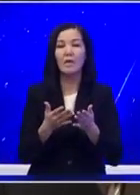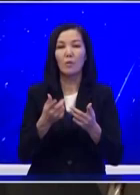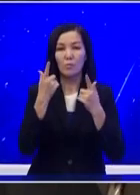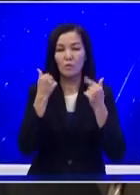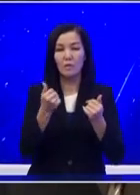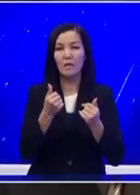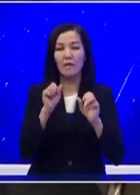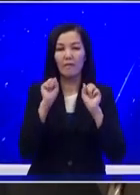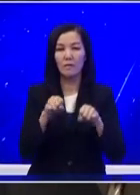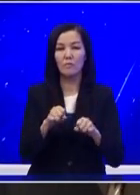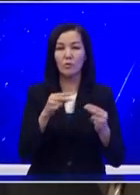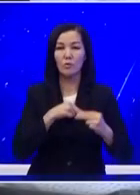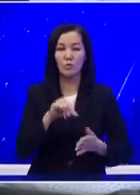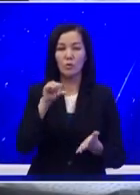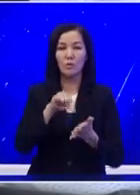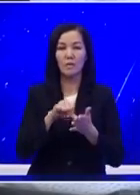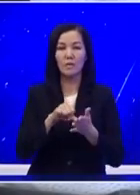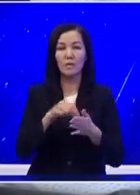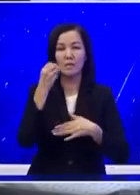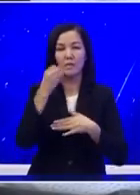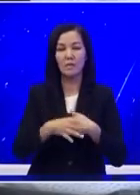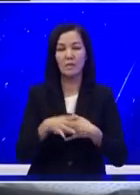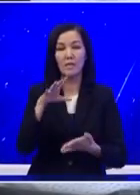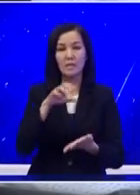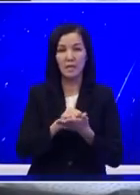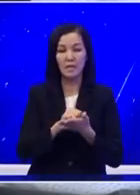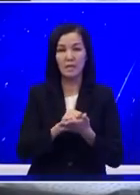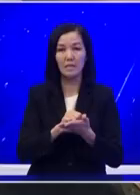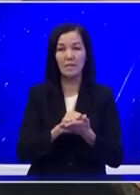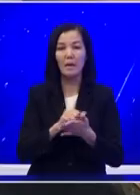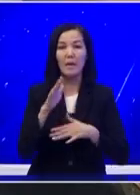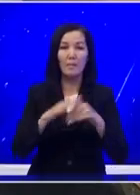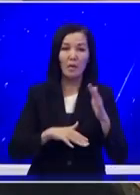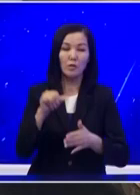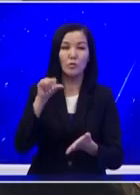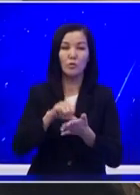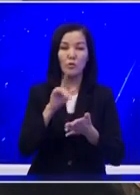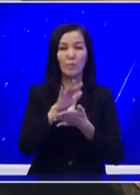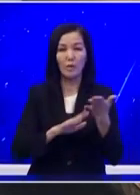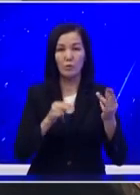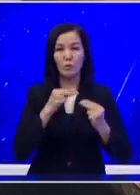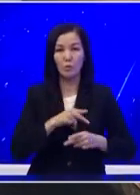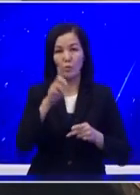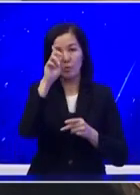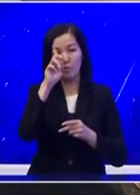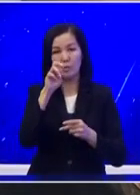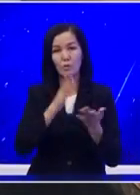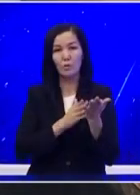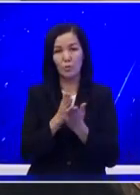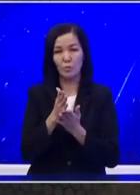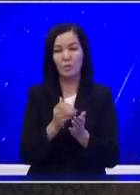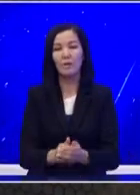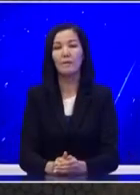о возможности трудоустройства через центр занятости. Пройдя молодежную практику, продолжил работу в государственной структуре.